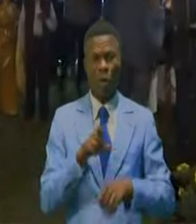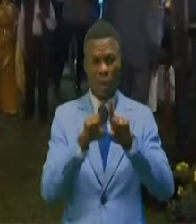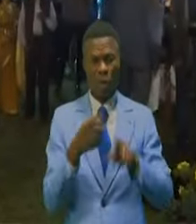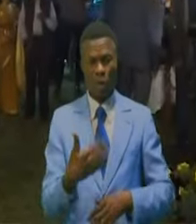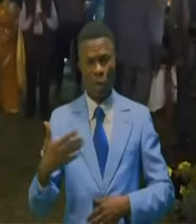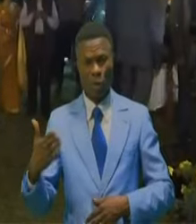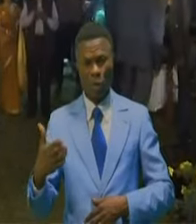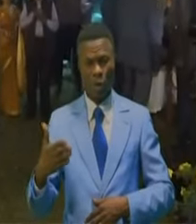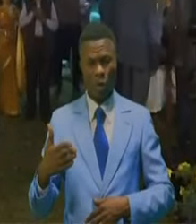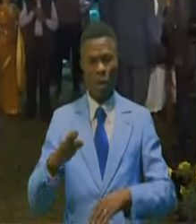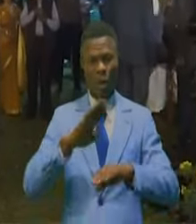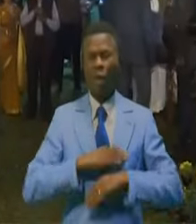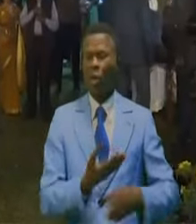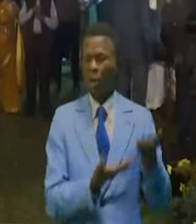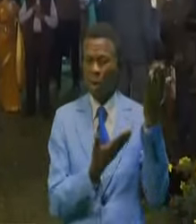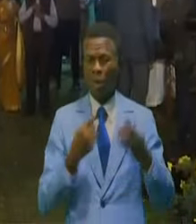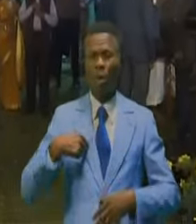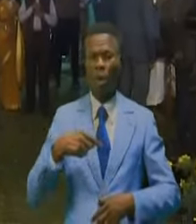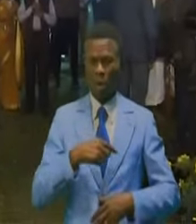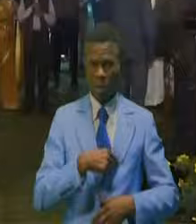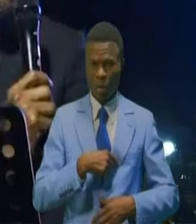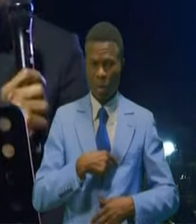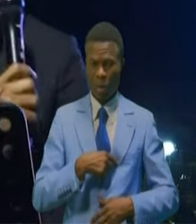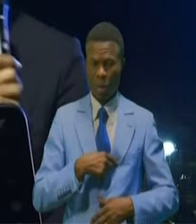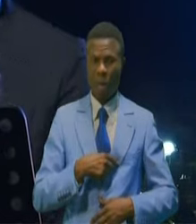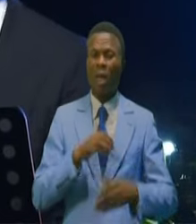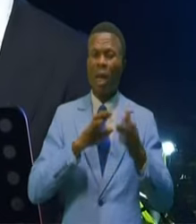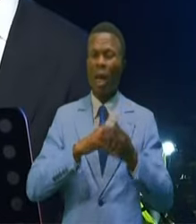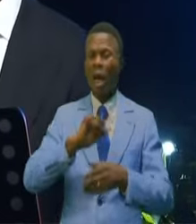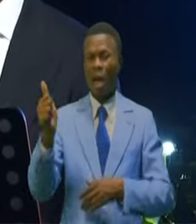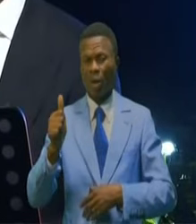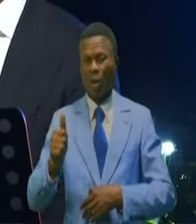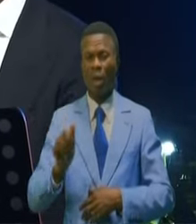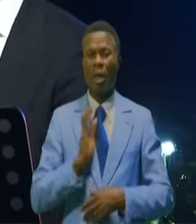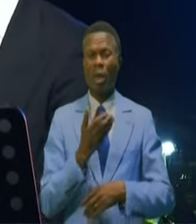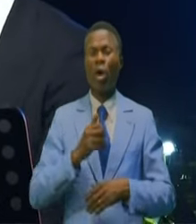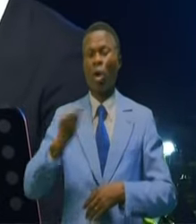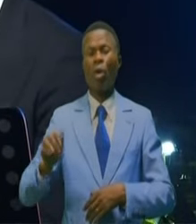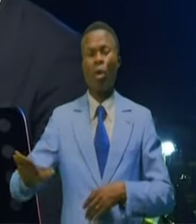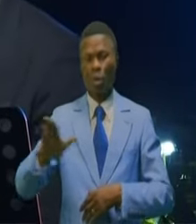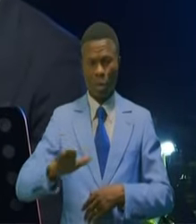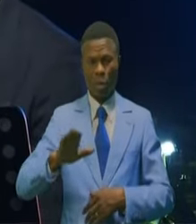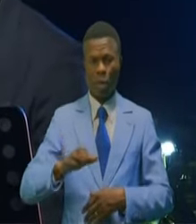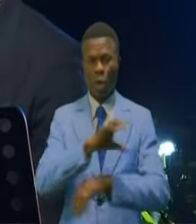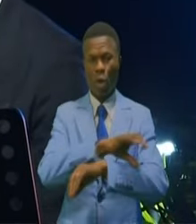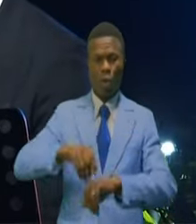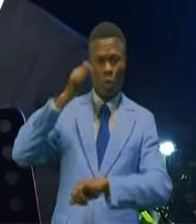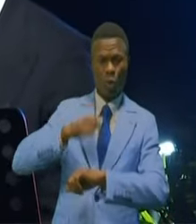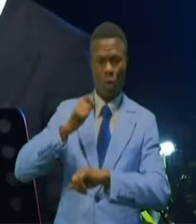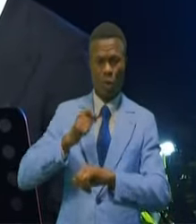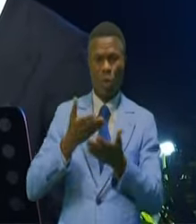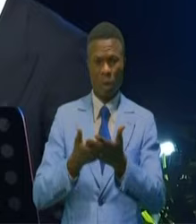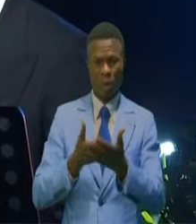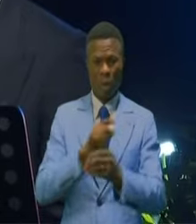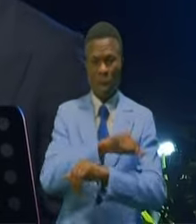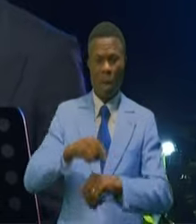qui nous rappelle la nécessité pour nous d'aller dans votre pays, parce que c'est dans votre pays qu'il y a la Cour internationale de justice et la